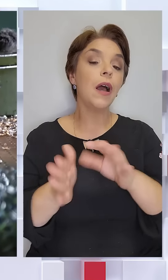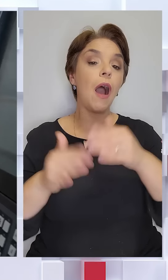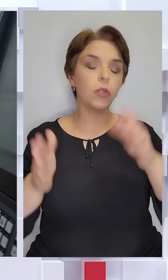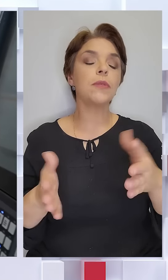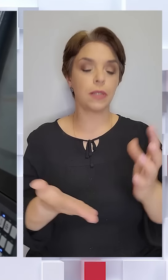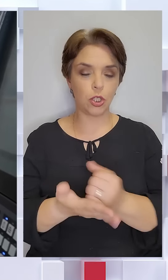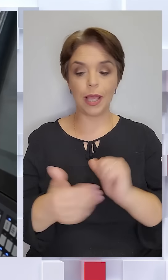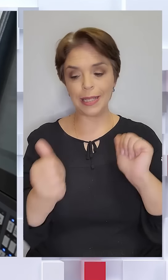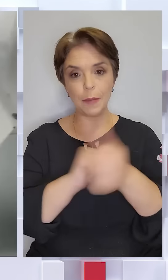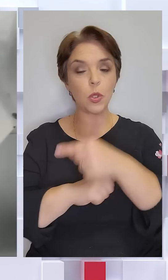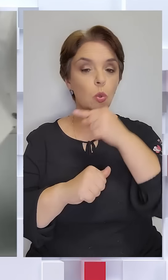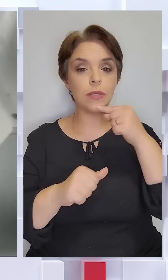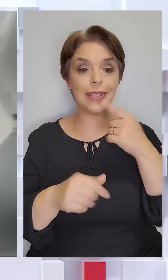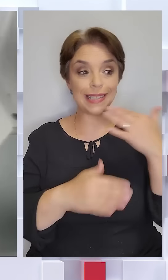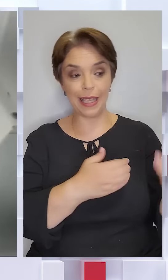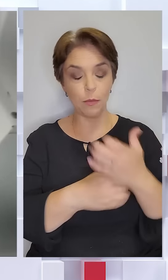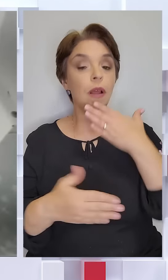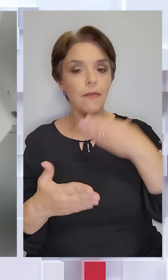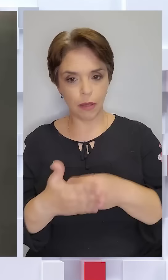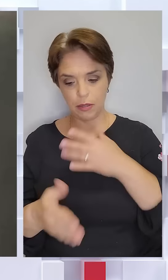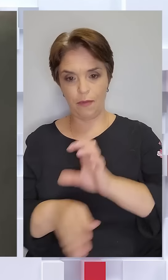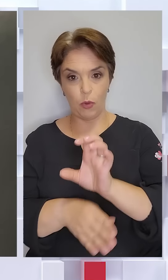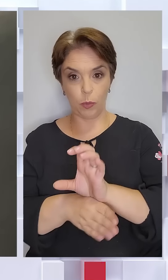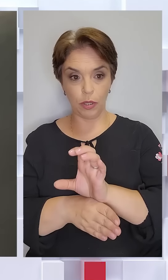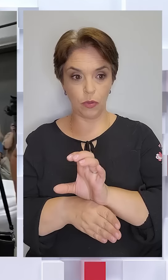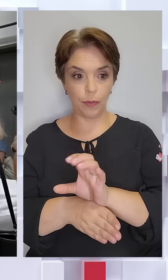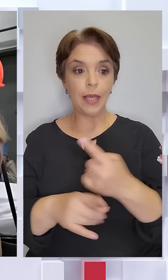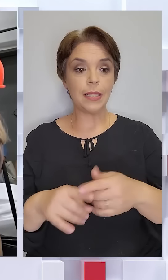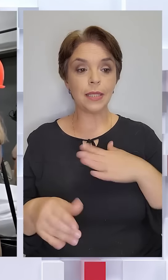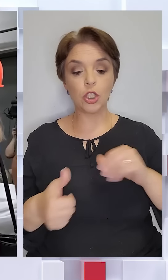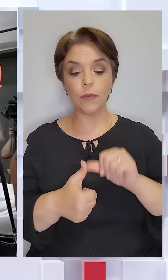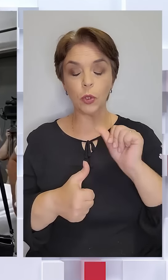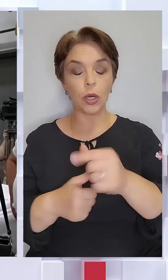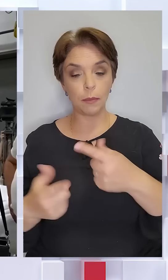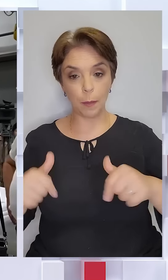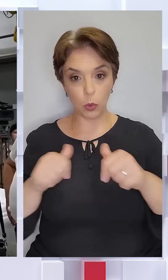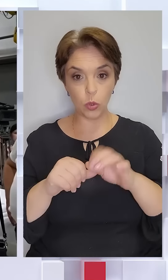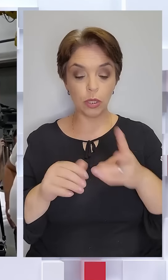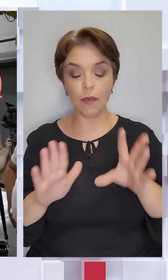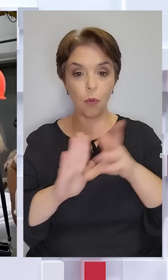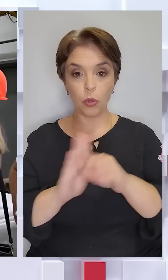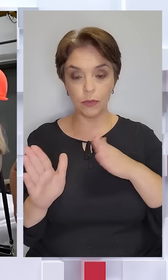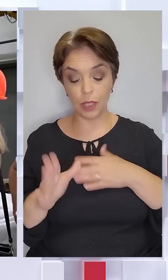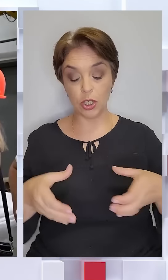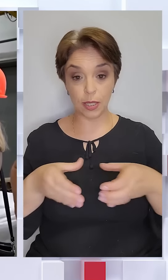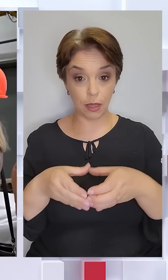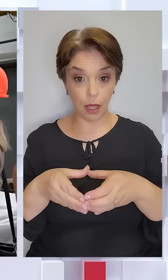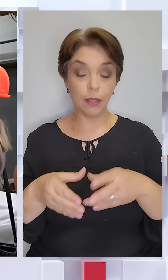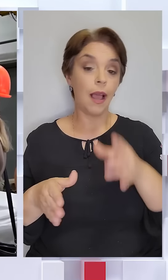знайшли, як замістити російський імпорт власним виробництвом. Це наш відокремлений підрозділ, який входить в наш склад